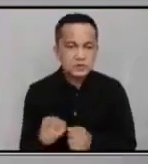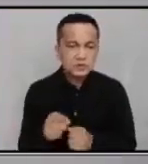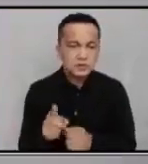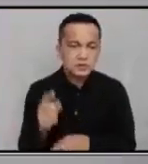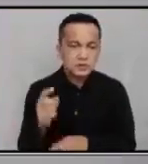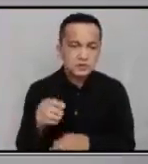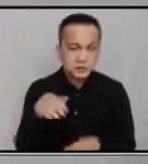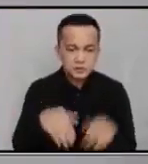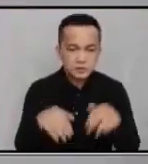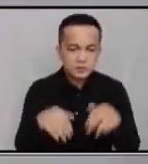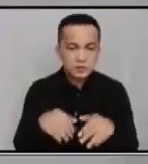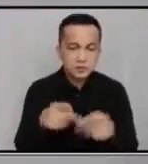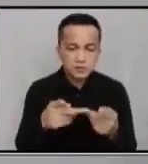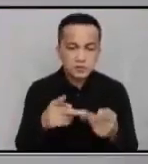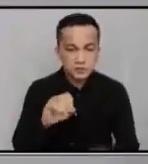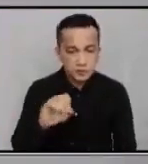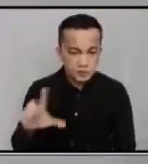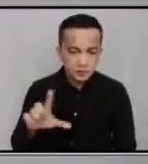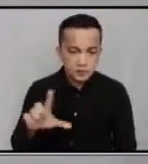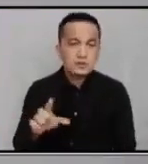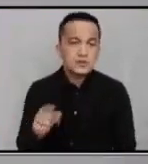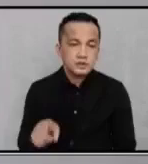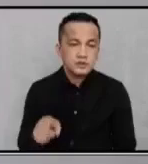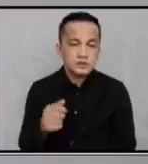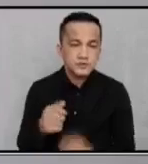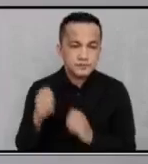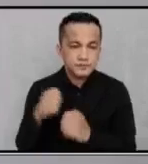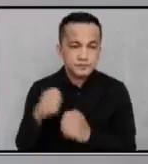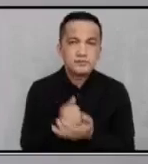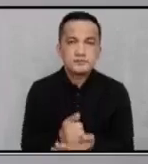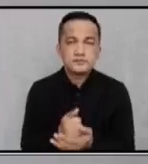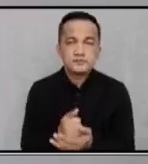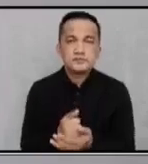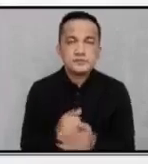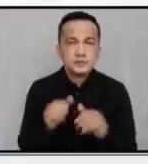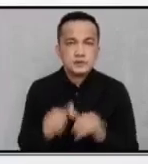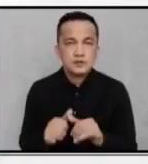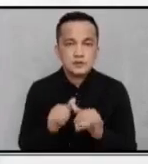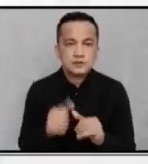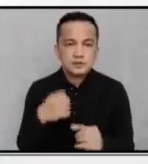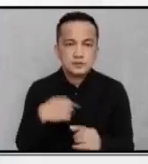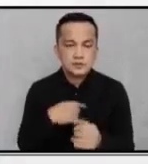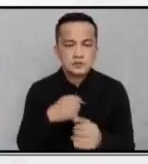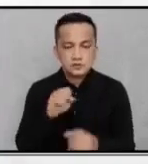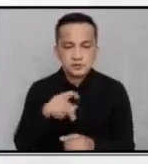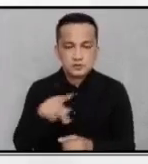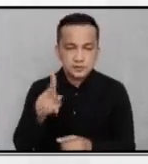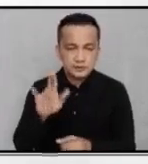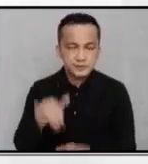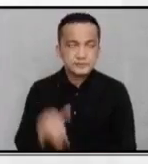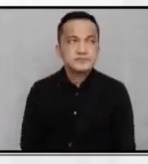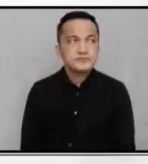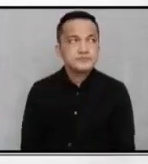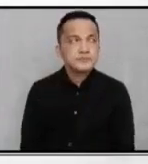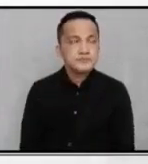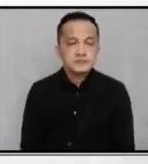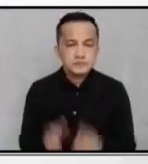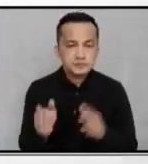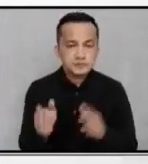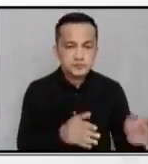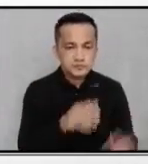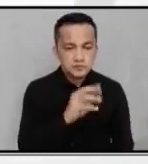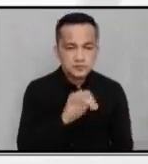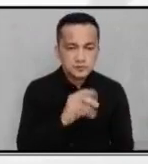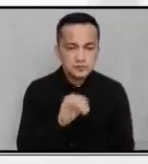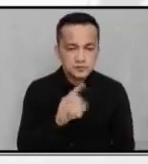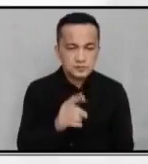pool. Ito ay inaasahang makakatulong sa pagpanatili ng ating supply. Samantala, patuloy din ang Maynilad sa pagpapaalala